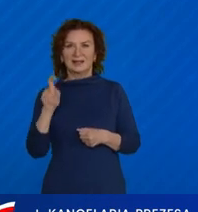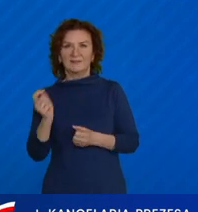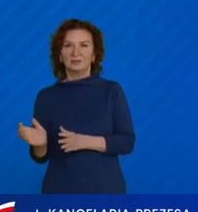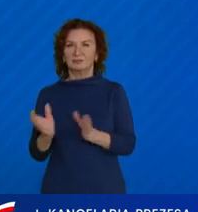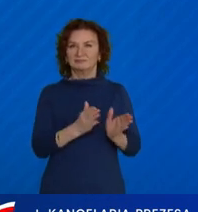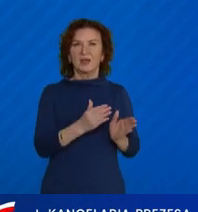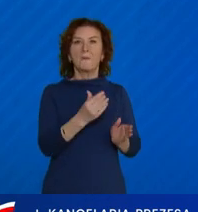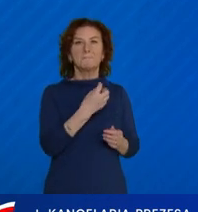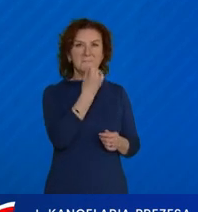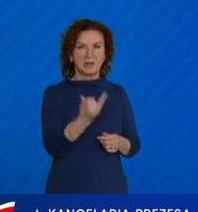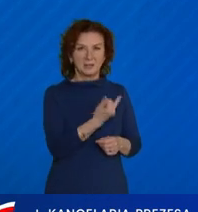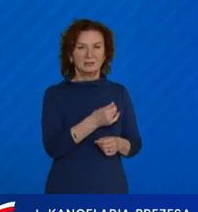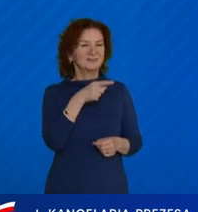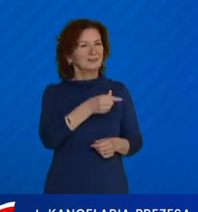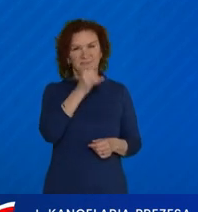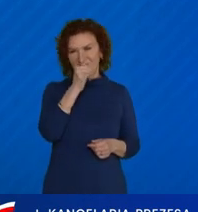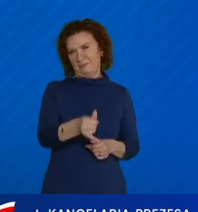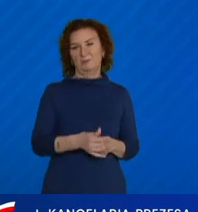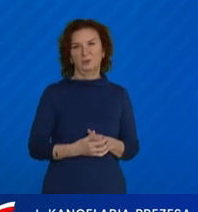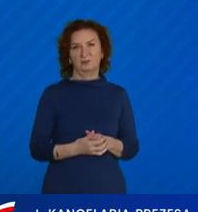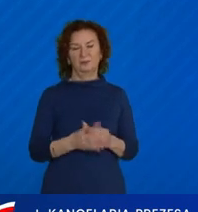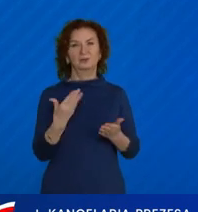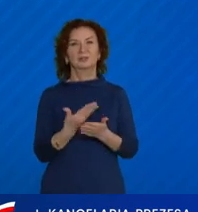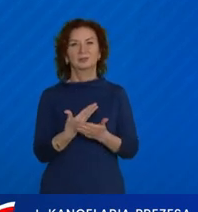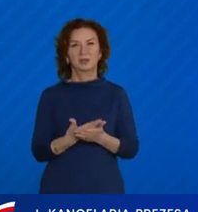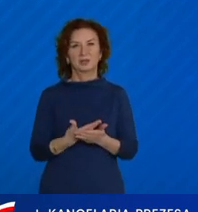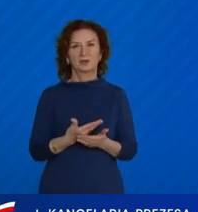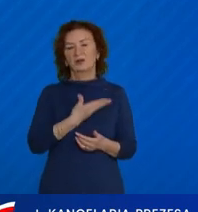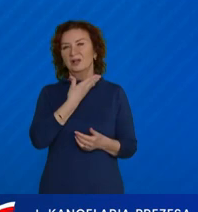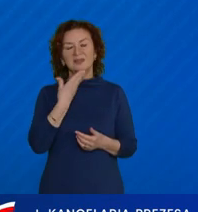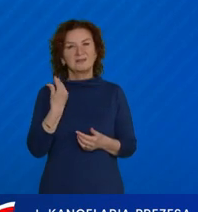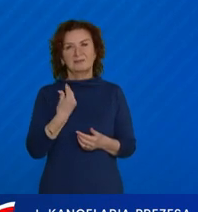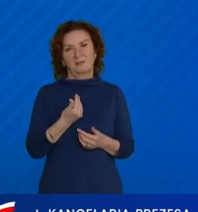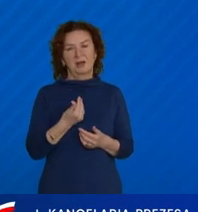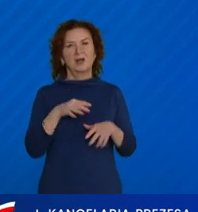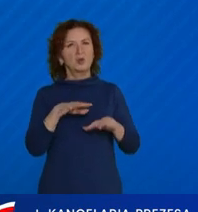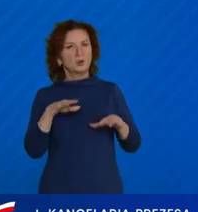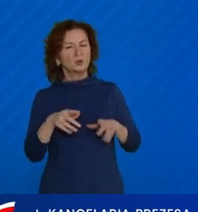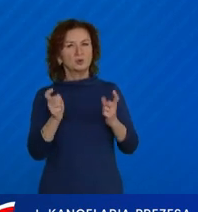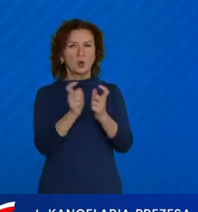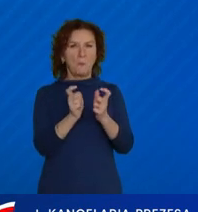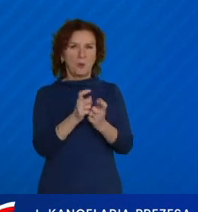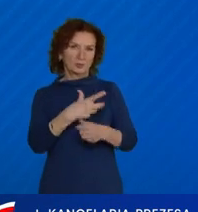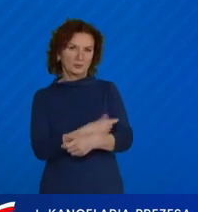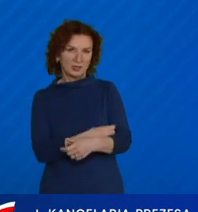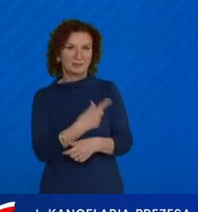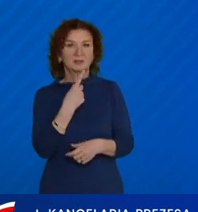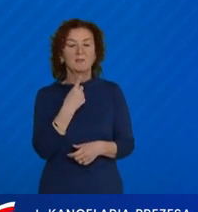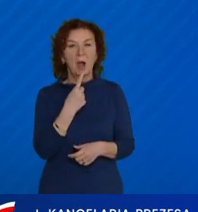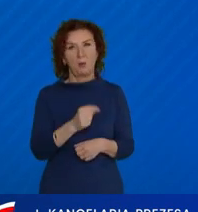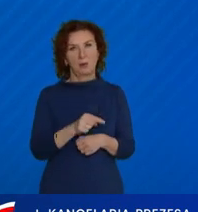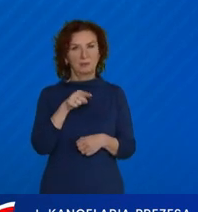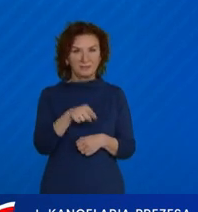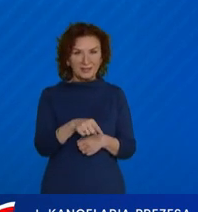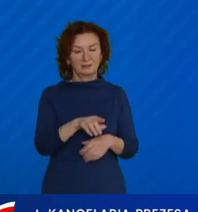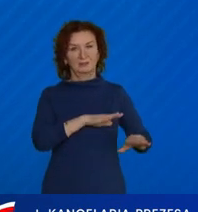możliwości takiej, bo właśnie tam nie ma tych mocy przerobowych w punktach. No i w takich miejscach